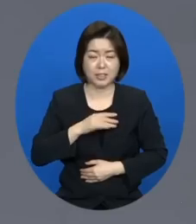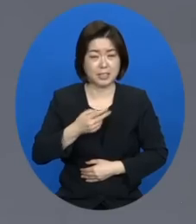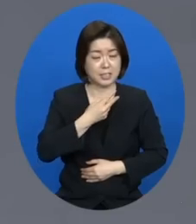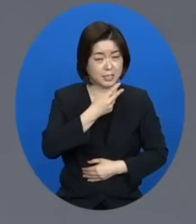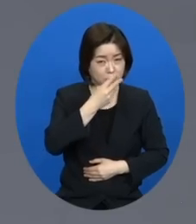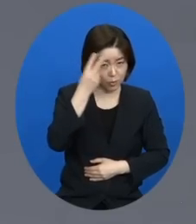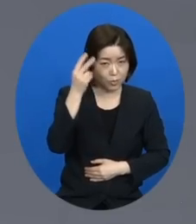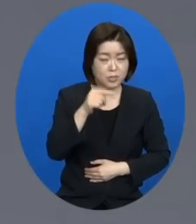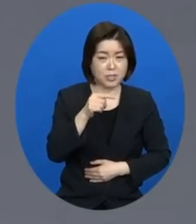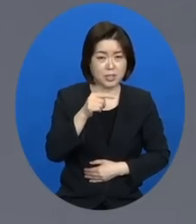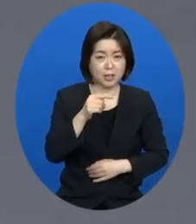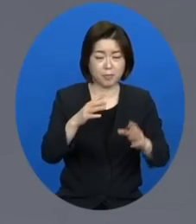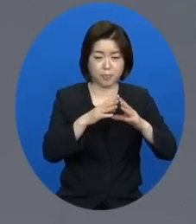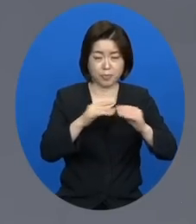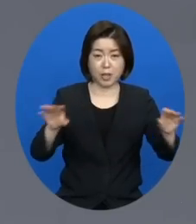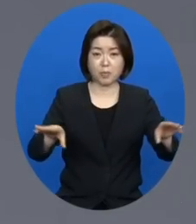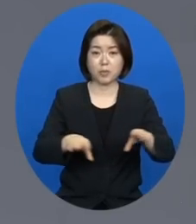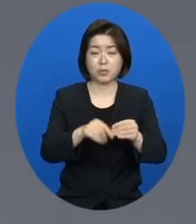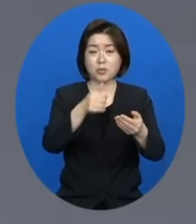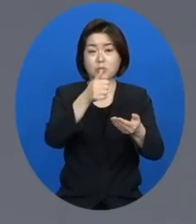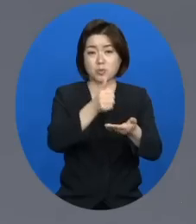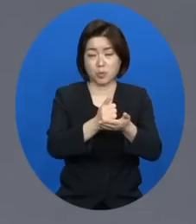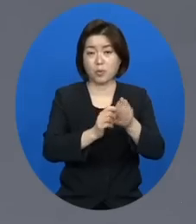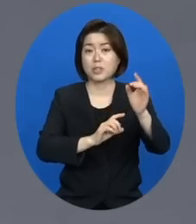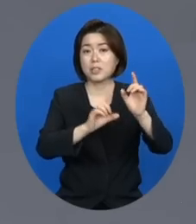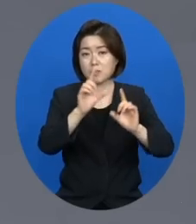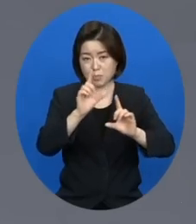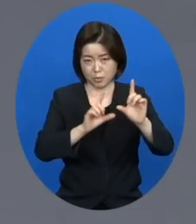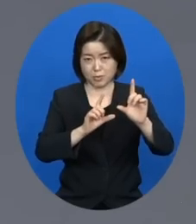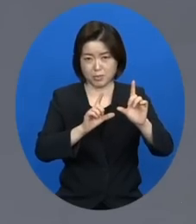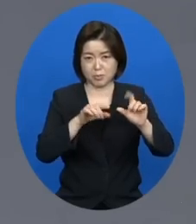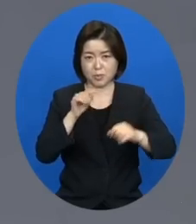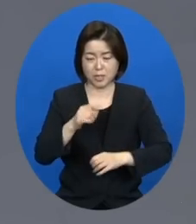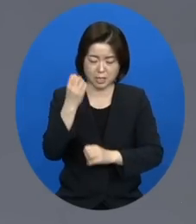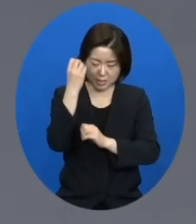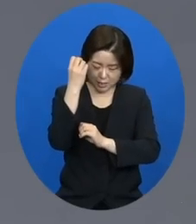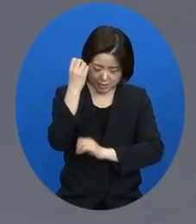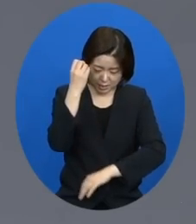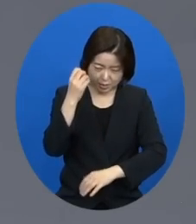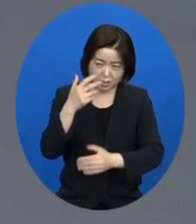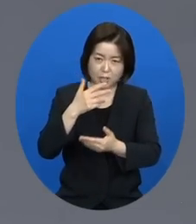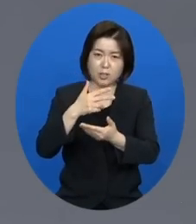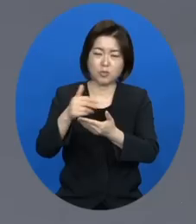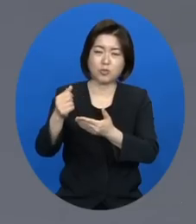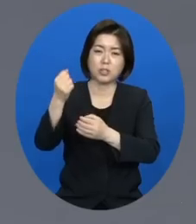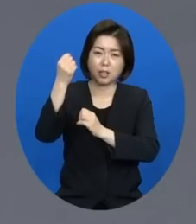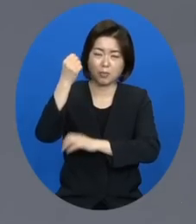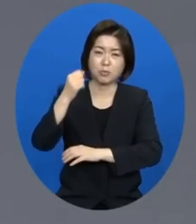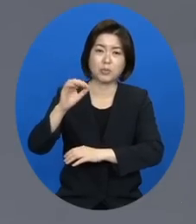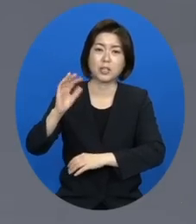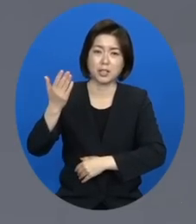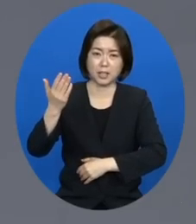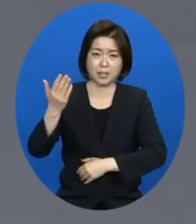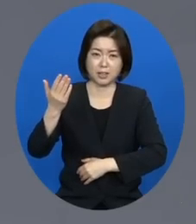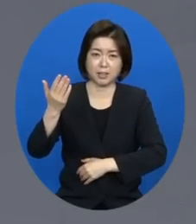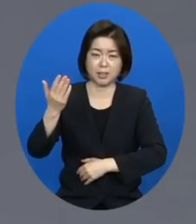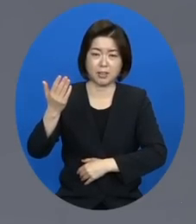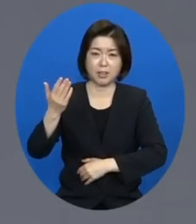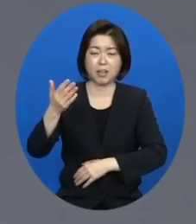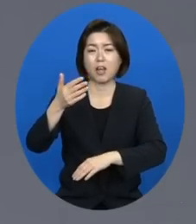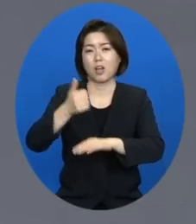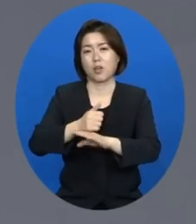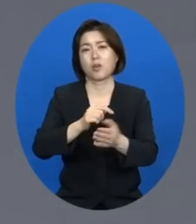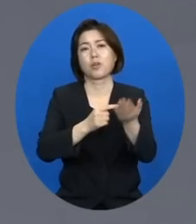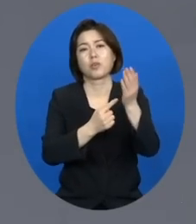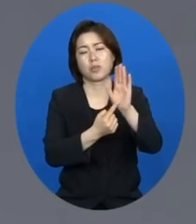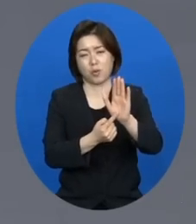요셉 애굽의 총리의 그 모습은 깊게 주님께 뿌리를 내린